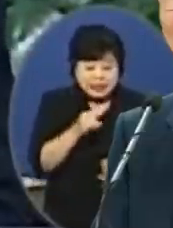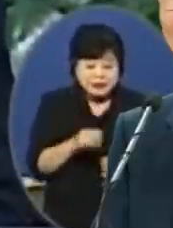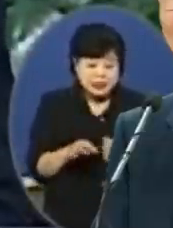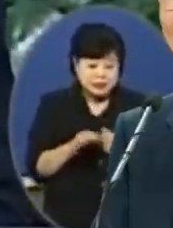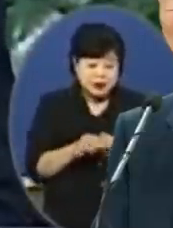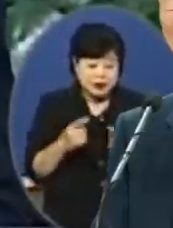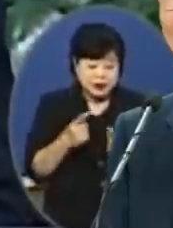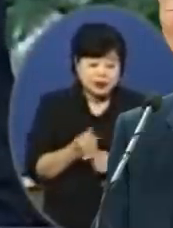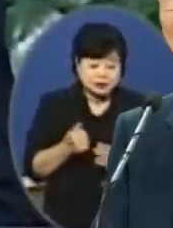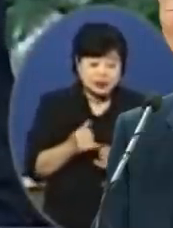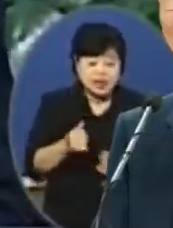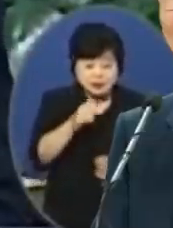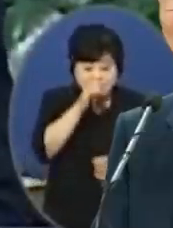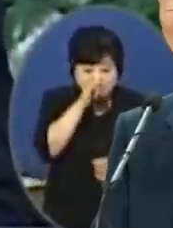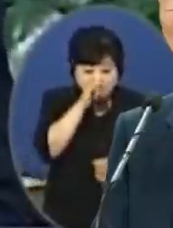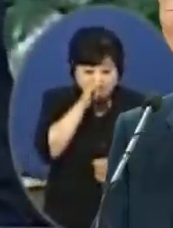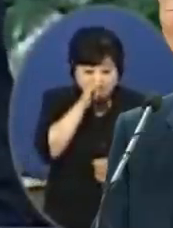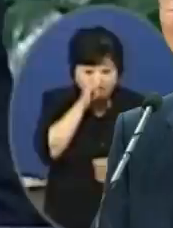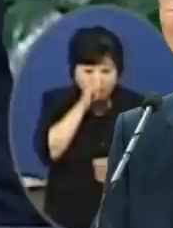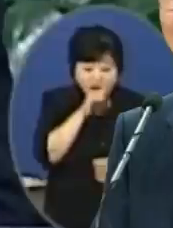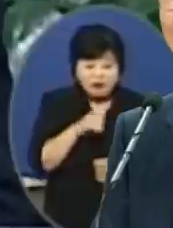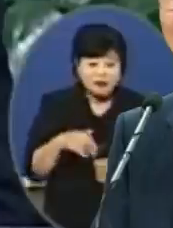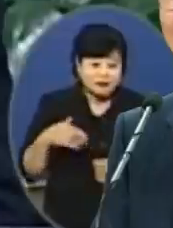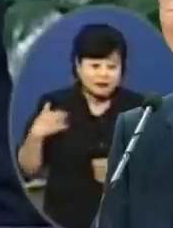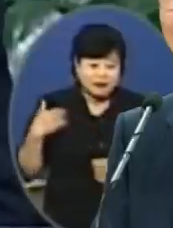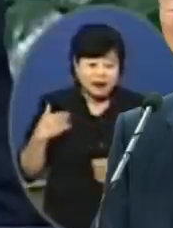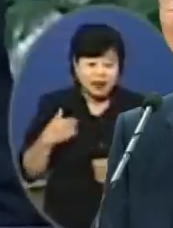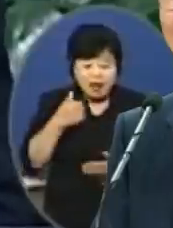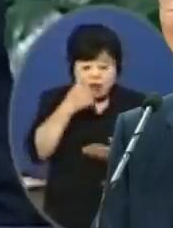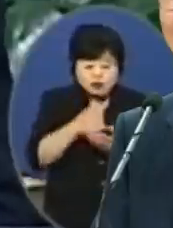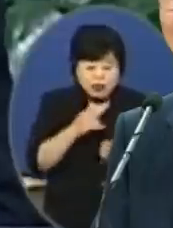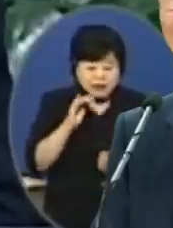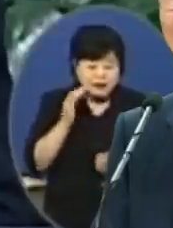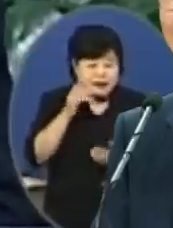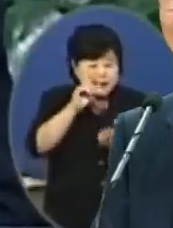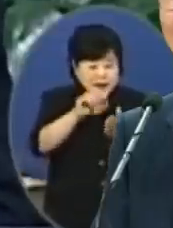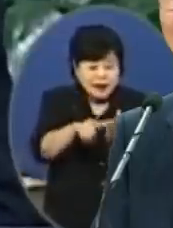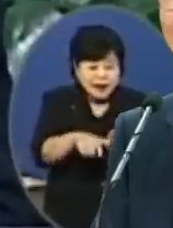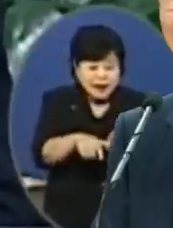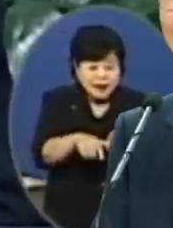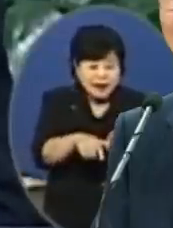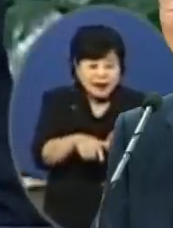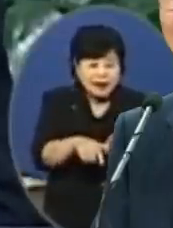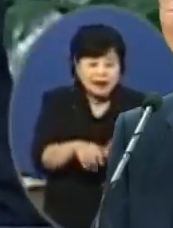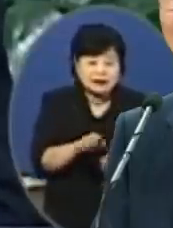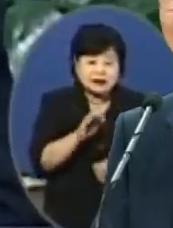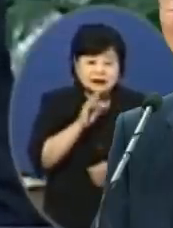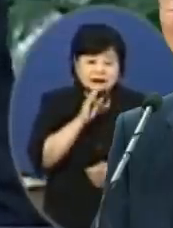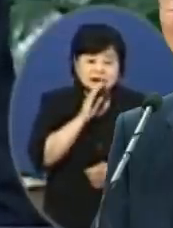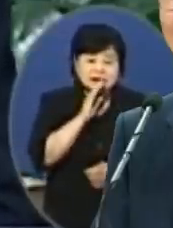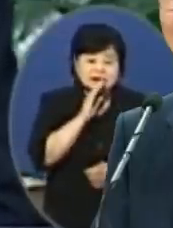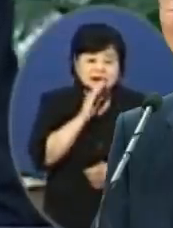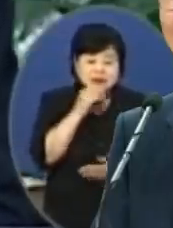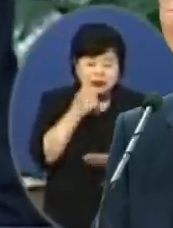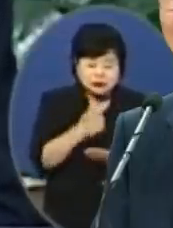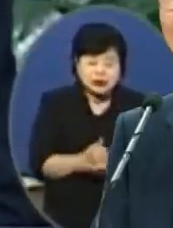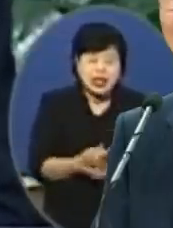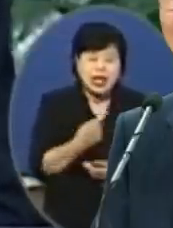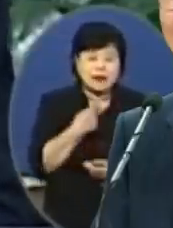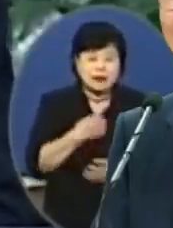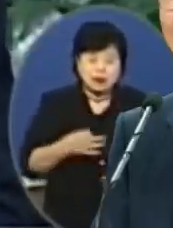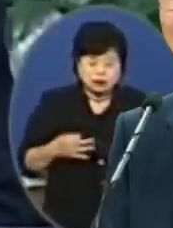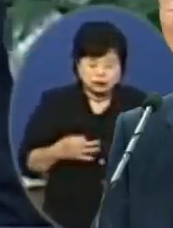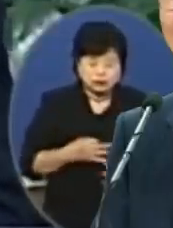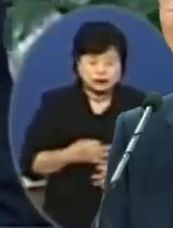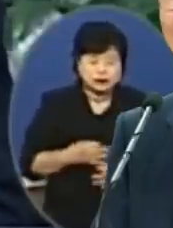같으면 대신 죽어줄 사람이 있을지 모르겠습니다만, 죄인 되었을 때 엉망진창으로 죄를 짓고